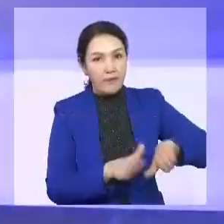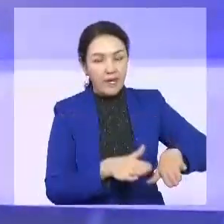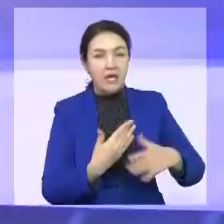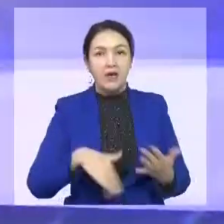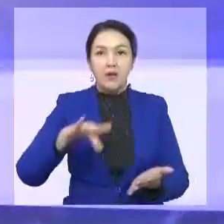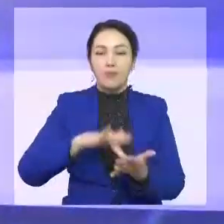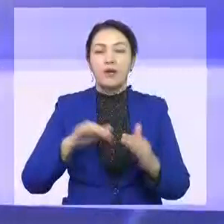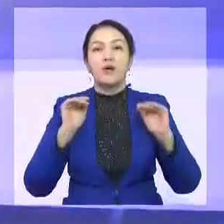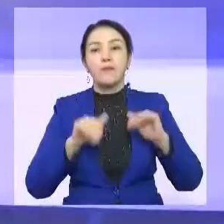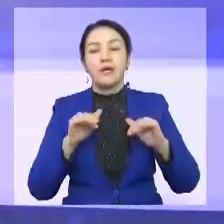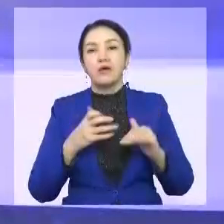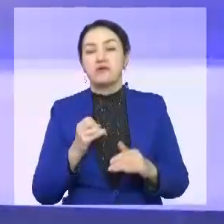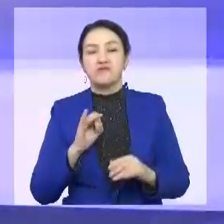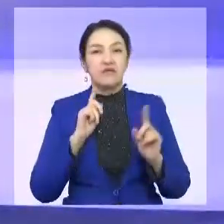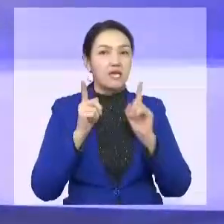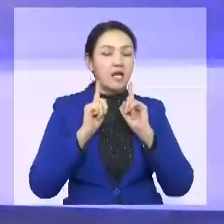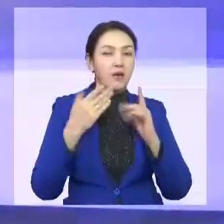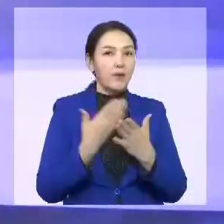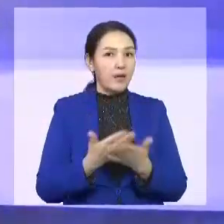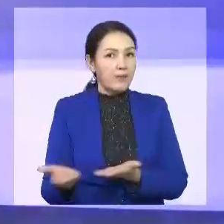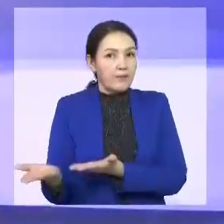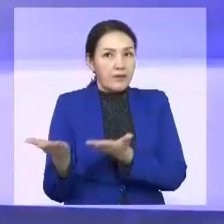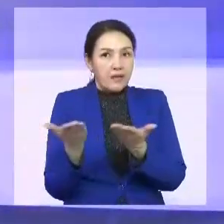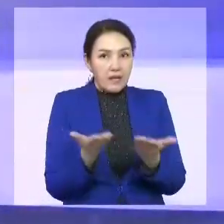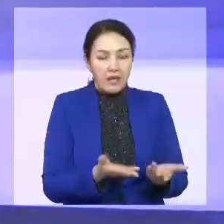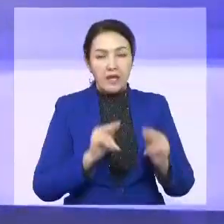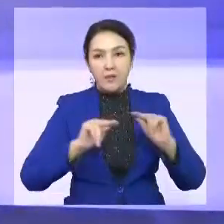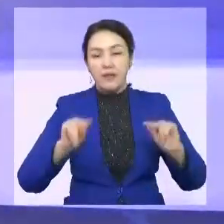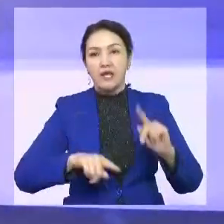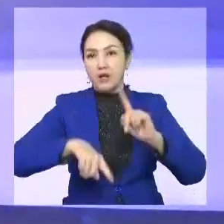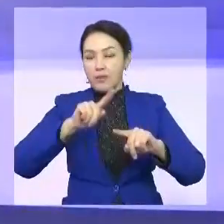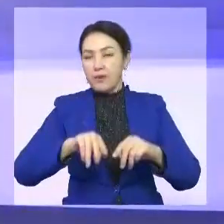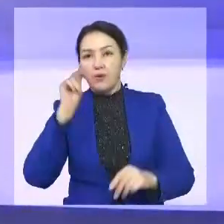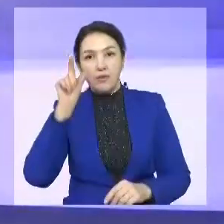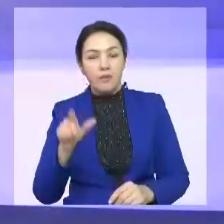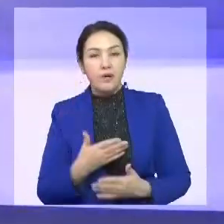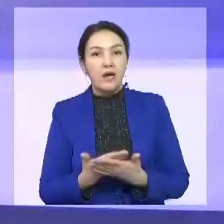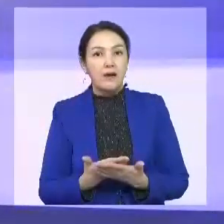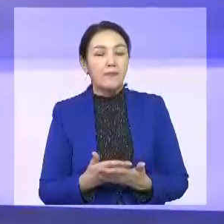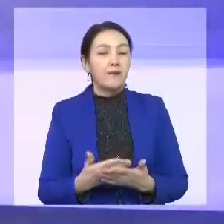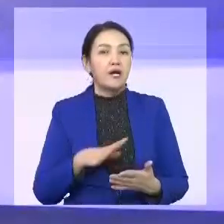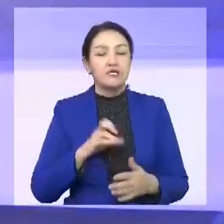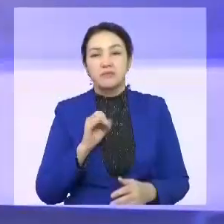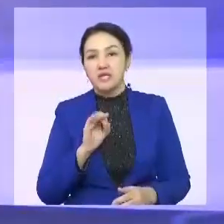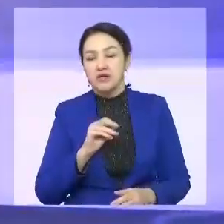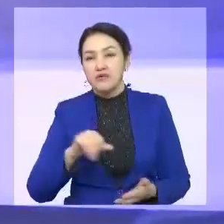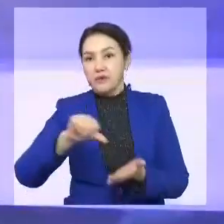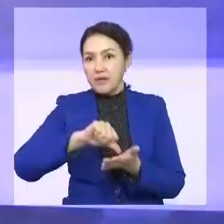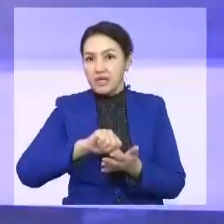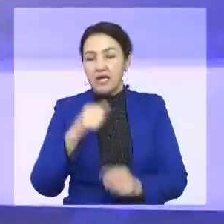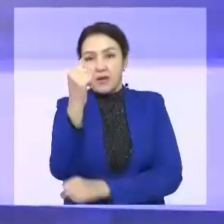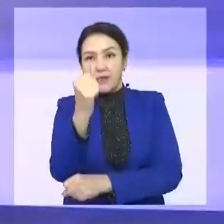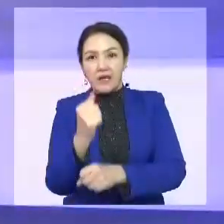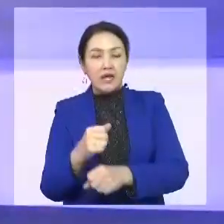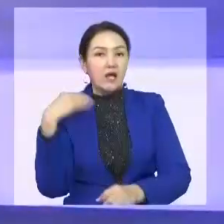из городских колледжей конференция, на которую пригласили преподавателей, родителей и учащихся. В роли спикеров выступили